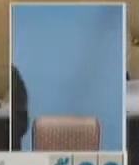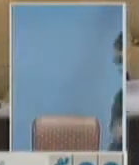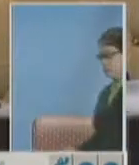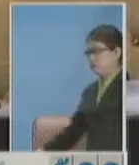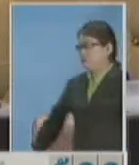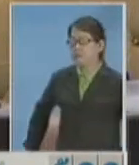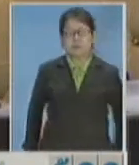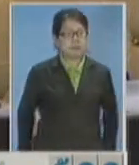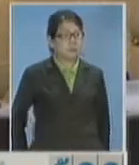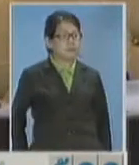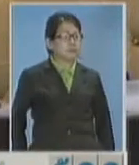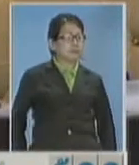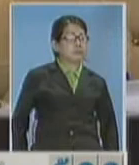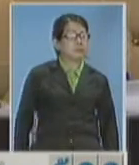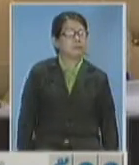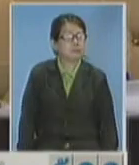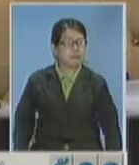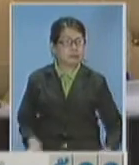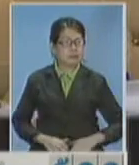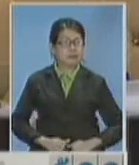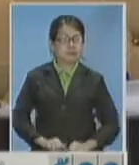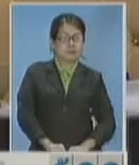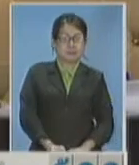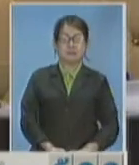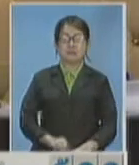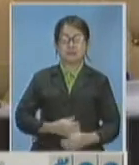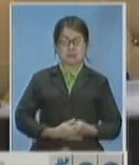ครับไม่เป็นไรฮะเชิญท่านจิรยุฮะ